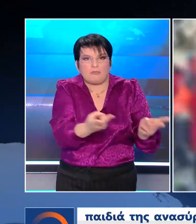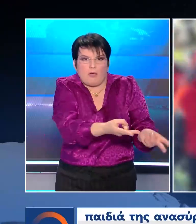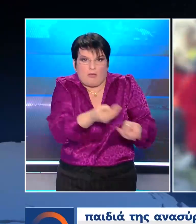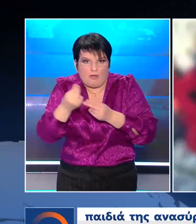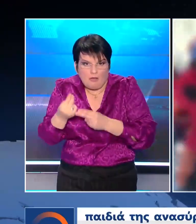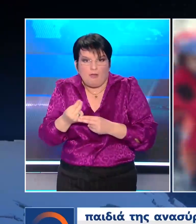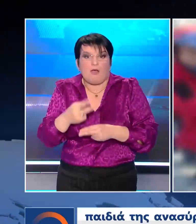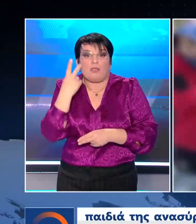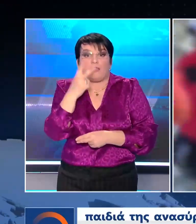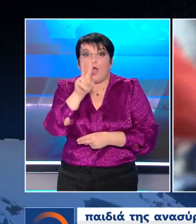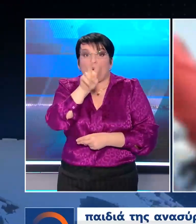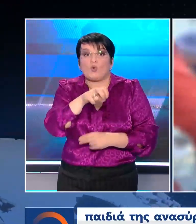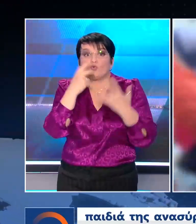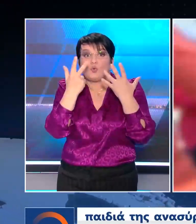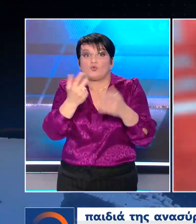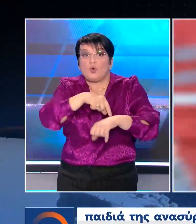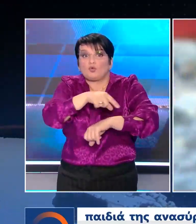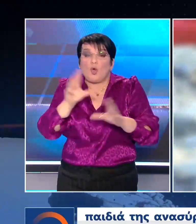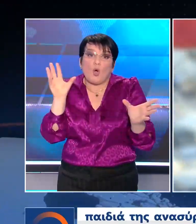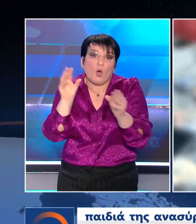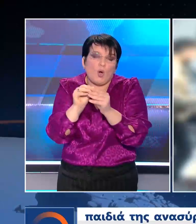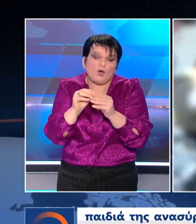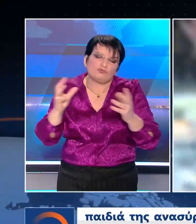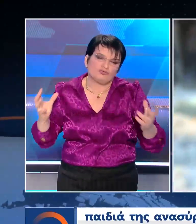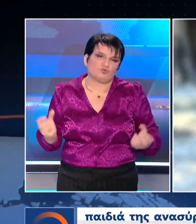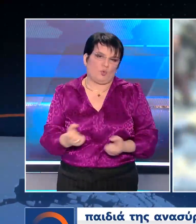ζωντανοί 228 ώρες μετά τον φωνικό σεισμό.